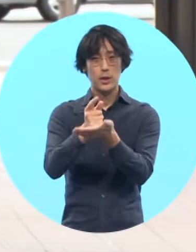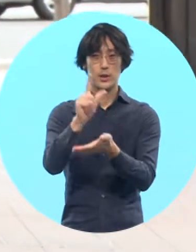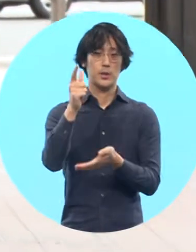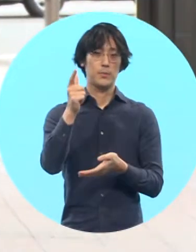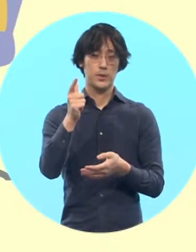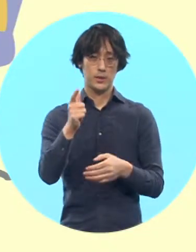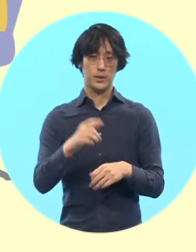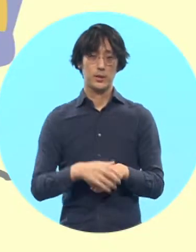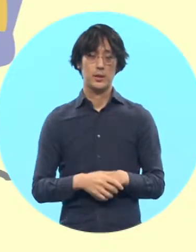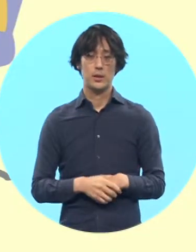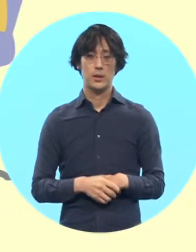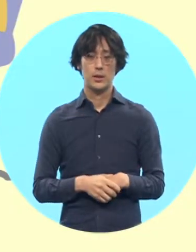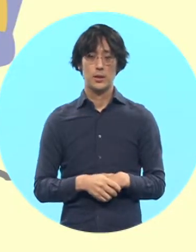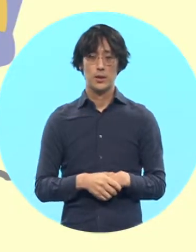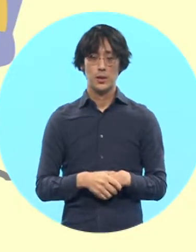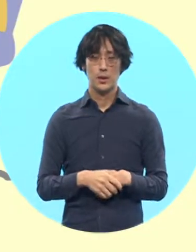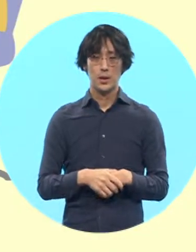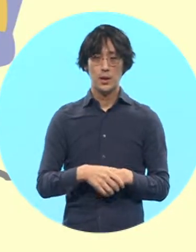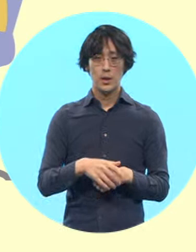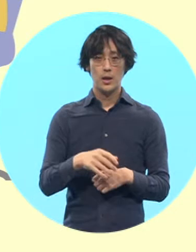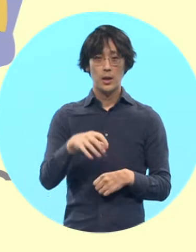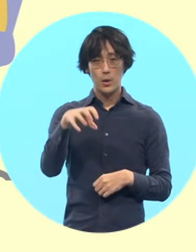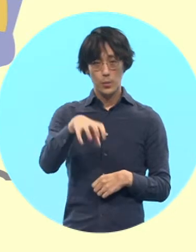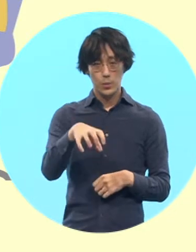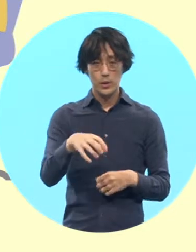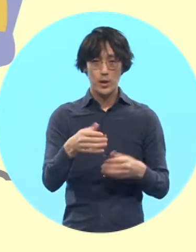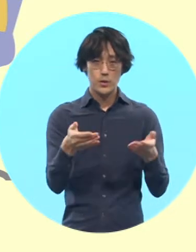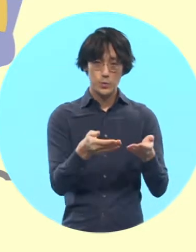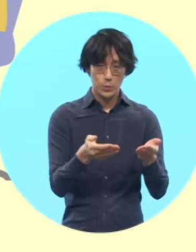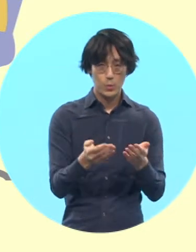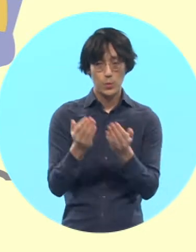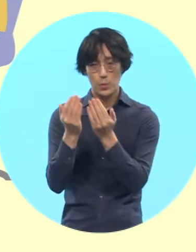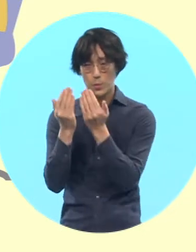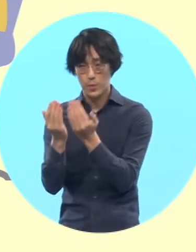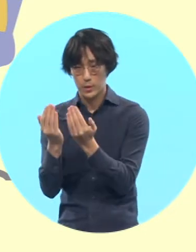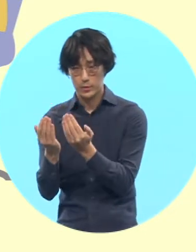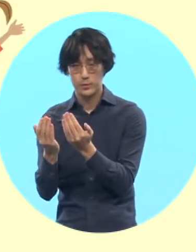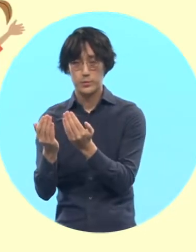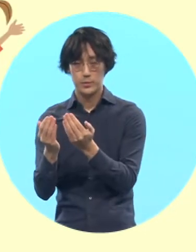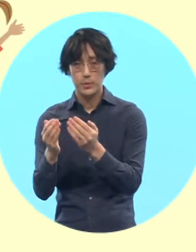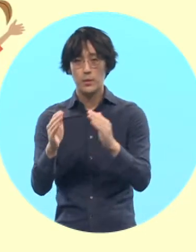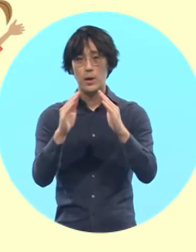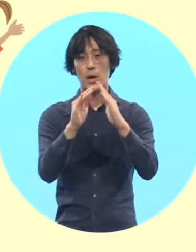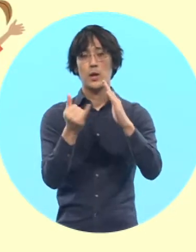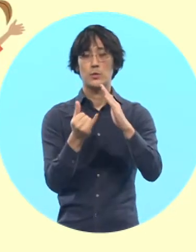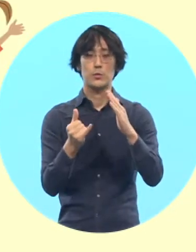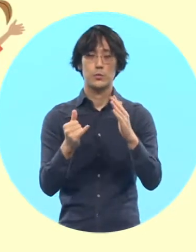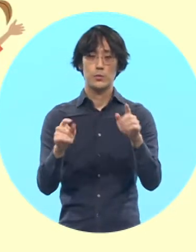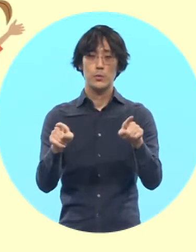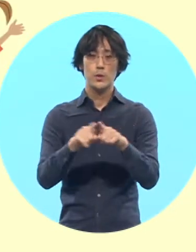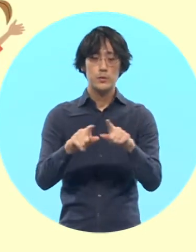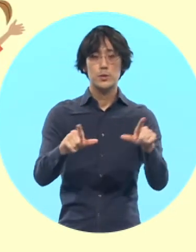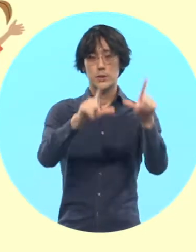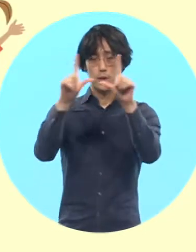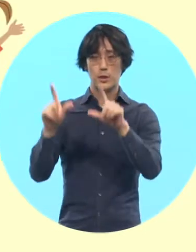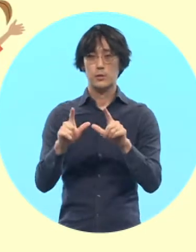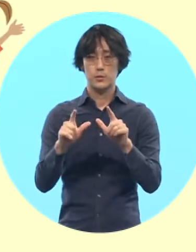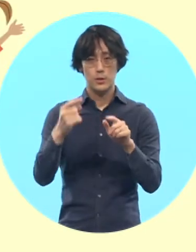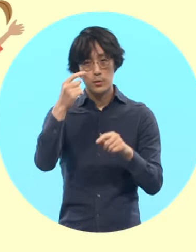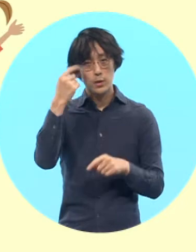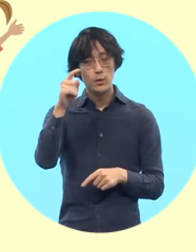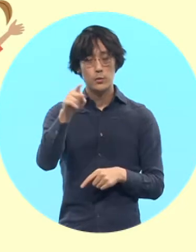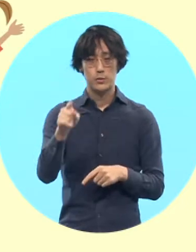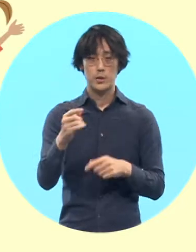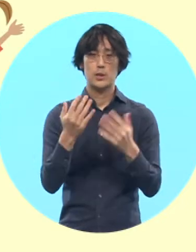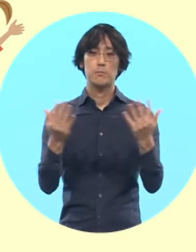。この地で仕事や学びの場を持ち家族と共に生活している方もたくさんいらっしゃいます。